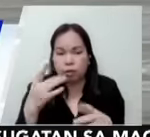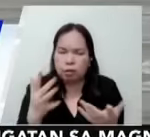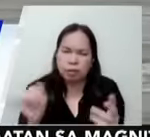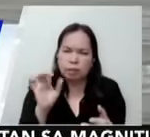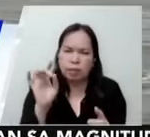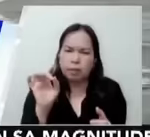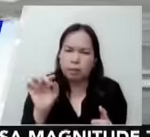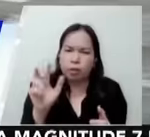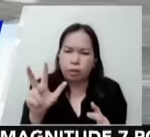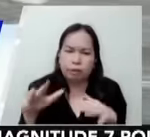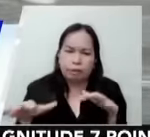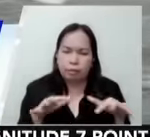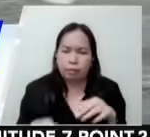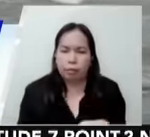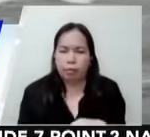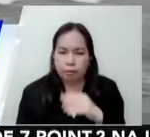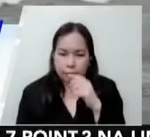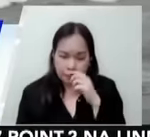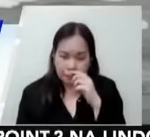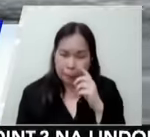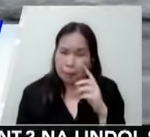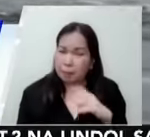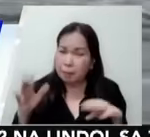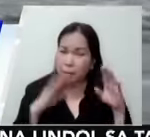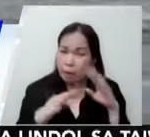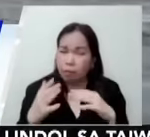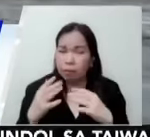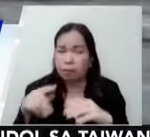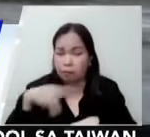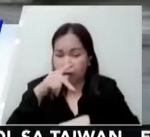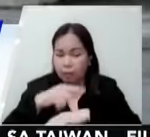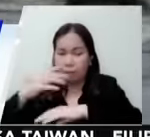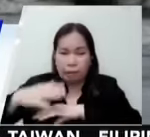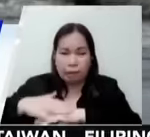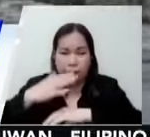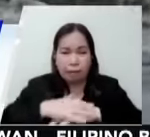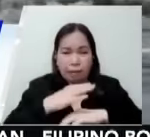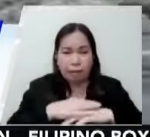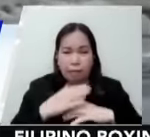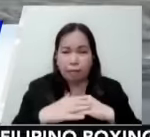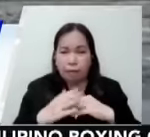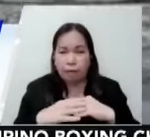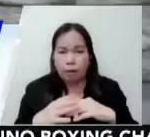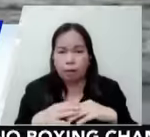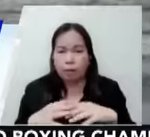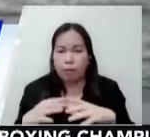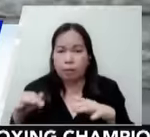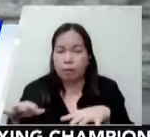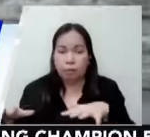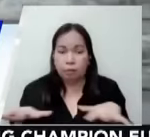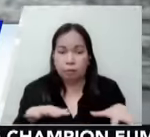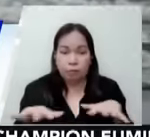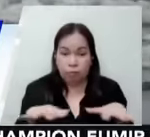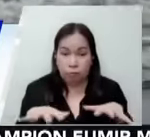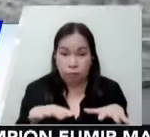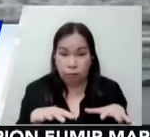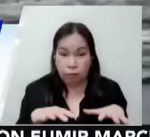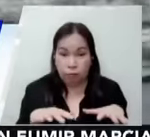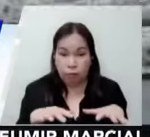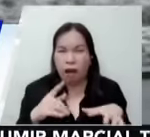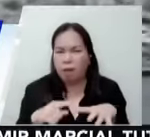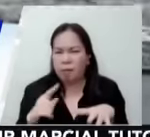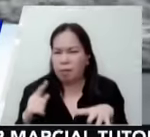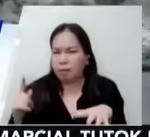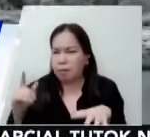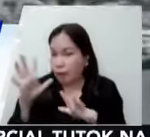Ang problema, dahil malapit sa mga baybayin ng bansa, 5 minuto lang daw pagkatapos ng lindol, darating na ang rumaragas ng tsunami, kaya